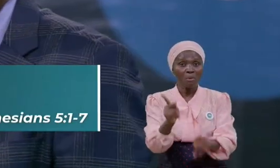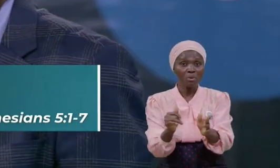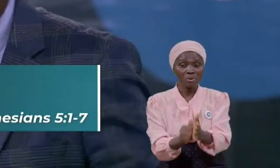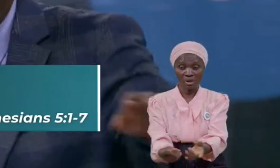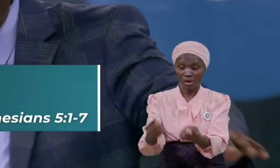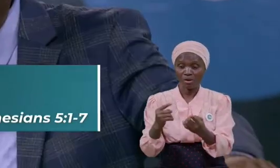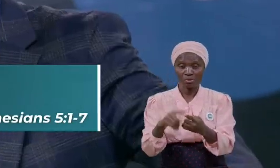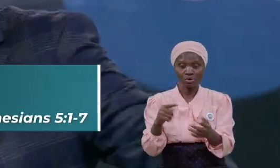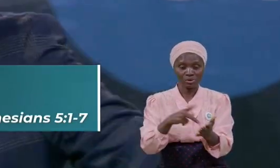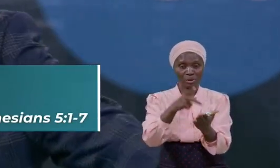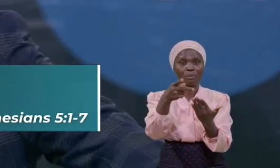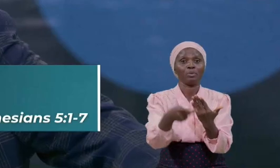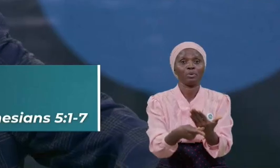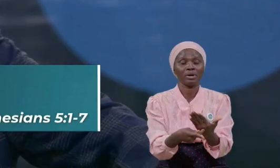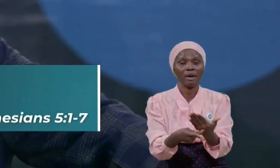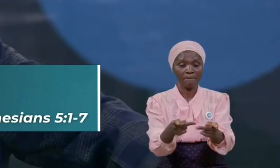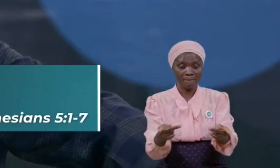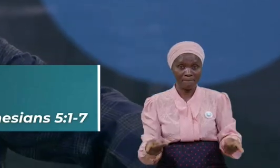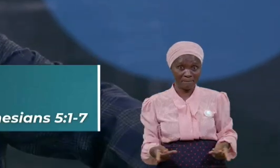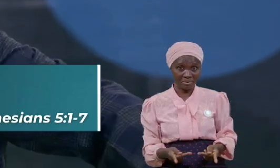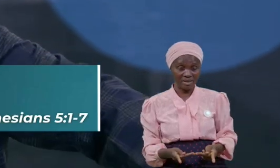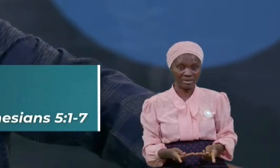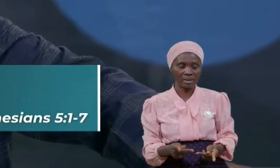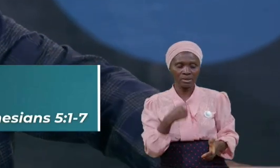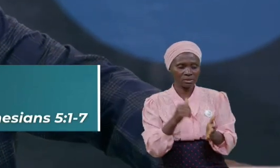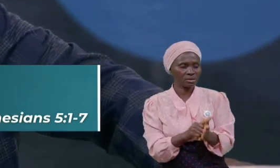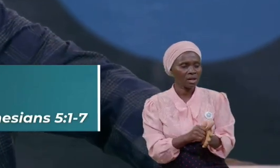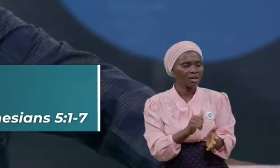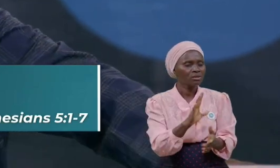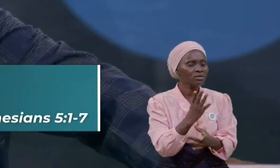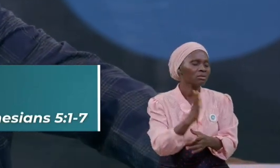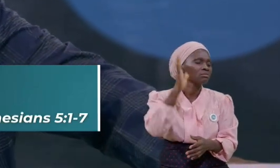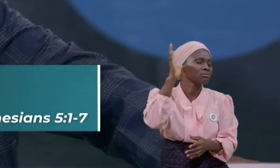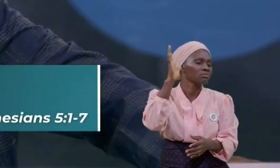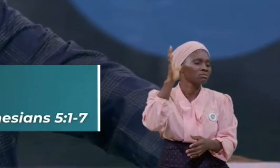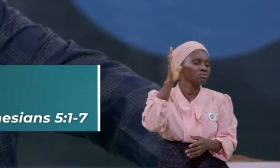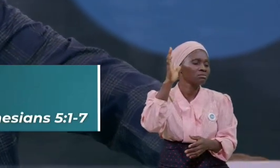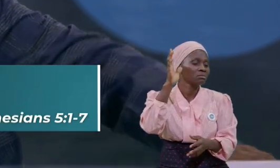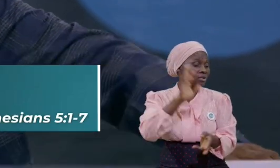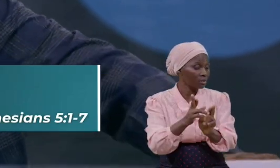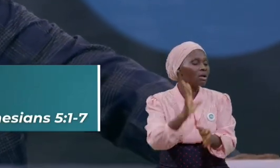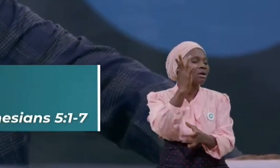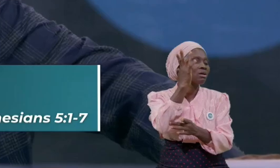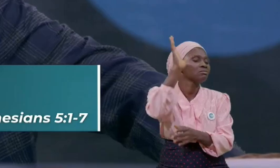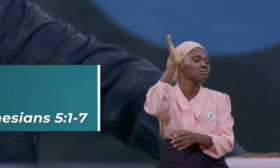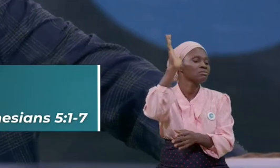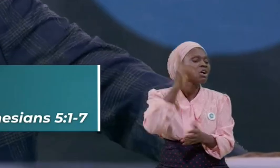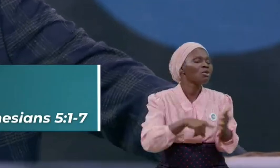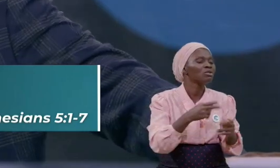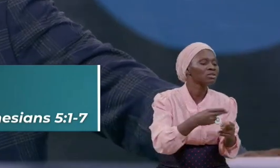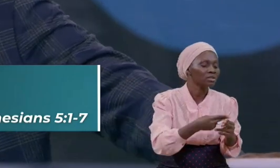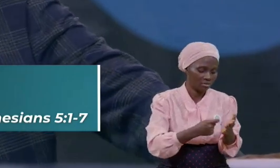Ils lèvent la main. Ouais, quel est ton nom? Ils donnent leur nom, prénom. Quel est ton numéro? Ils donnent le